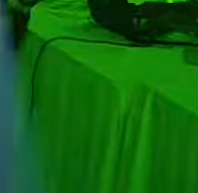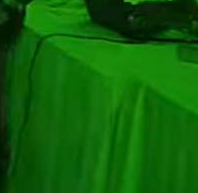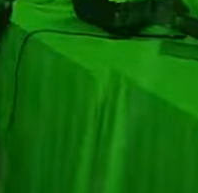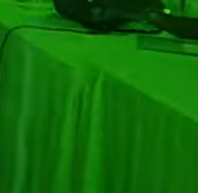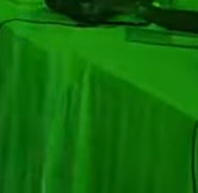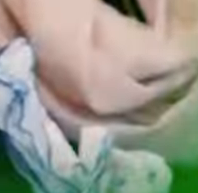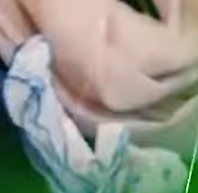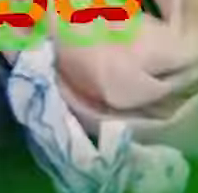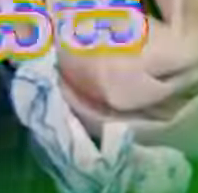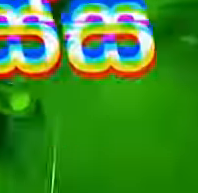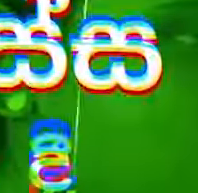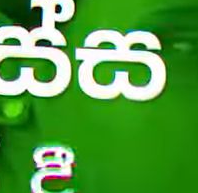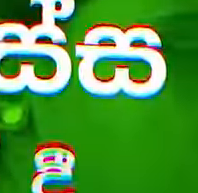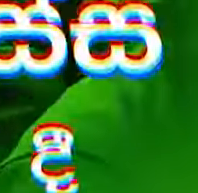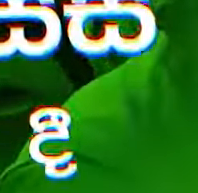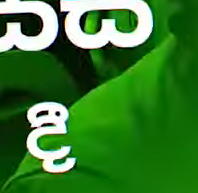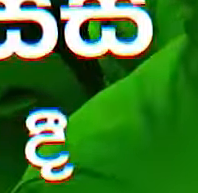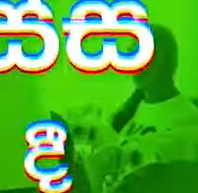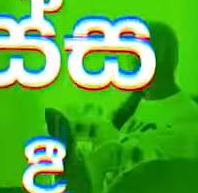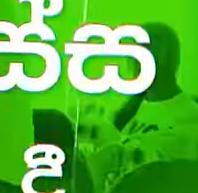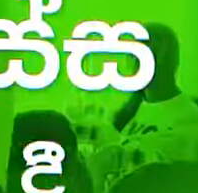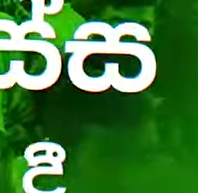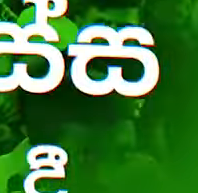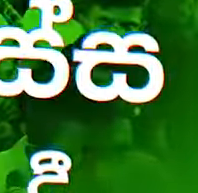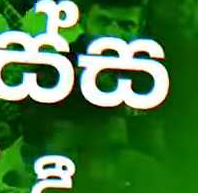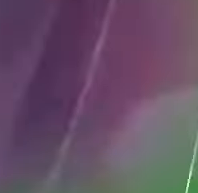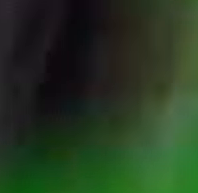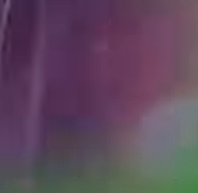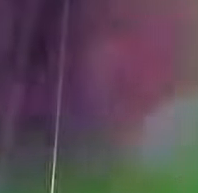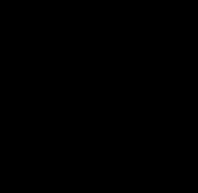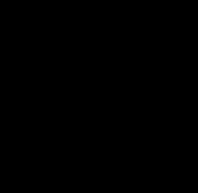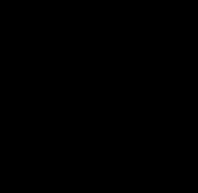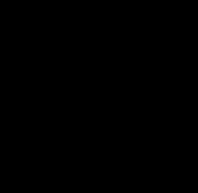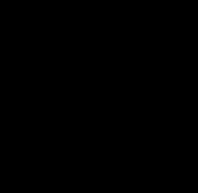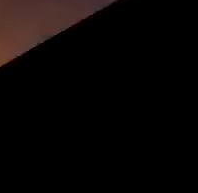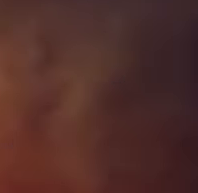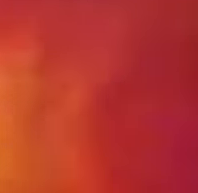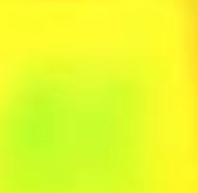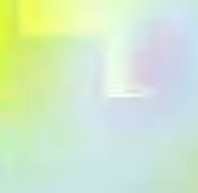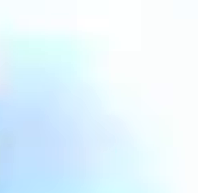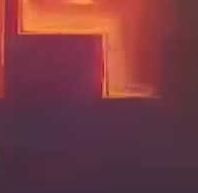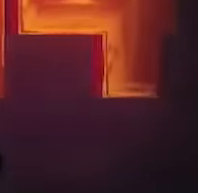ජයගමු ශ්‍රී ලංකා මේ 10 සහ 11 අගුණකොළ පැලැස්ස බන්ධනාගාර ක්‍රීඩාංගණයේදී.